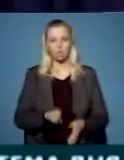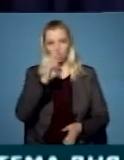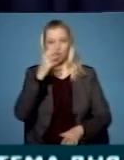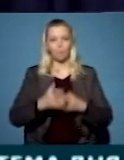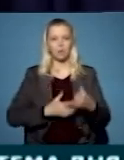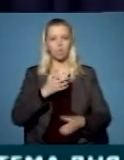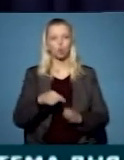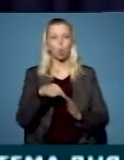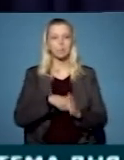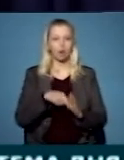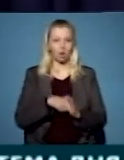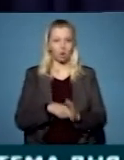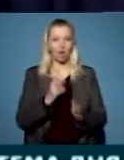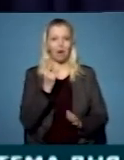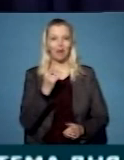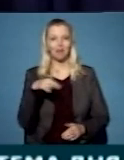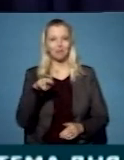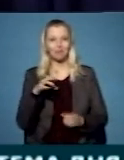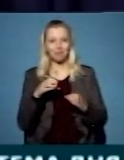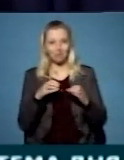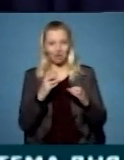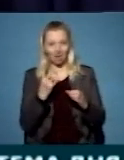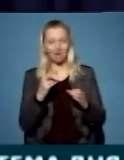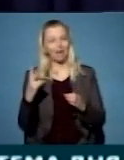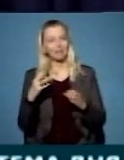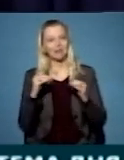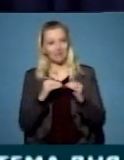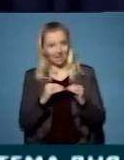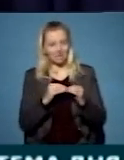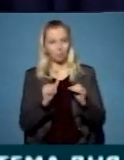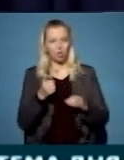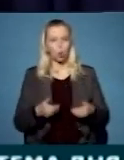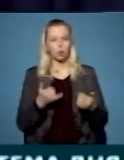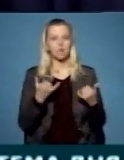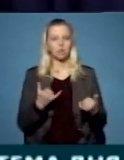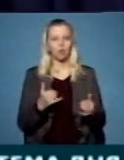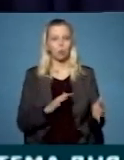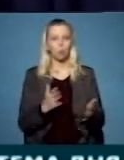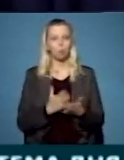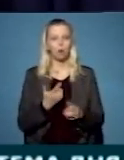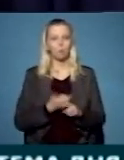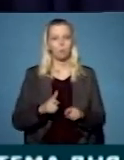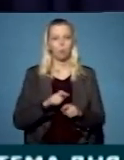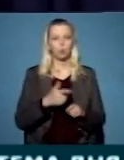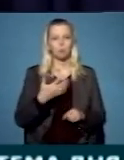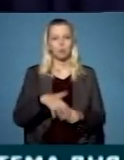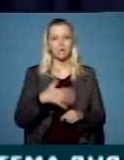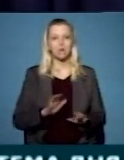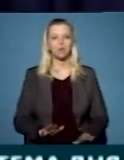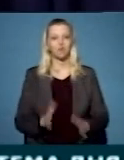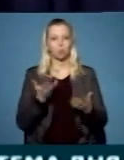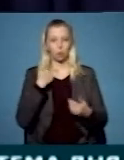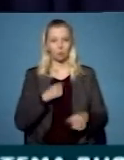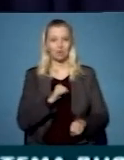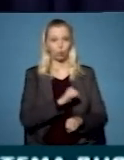міжнародного значення. От, Н10 – це тільки перший крок. І ми працюємо там, тобто на теперішній момент маємо вже понад 50 випадків, коли